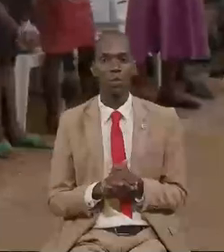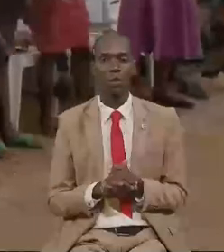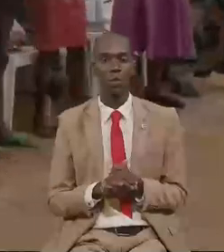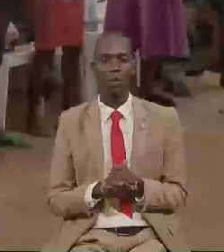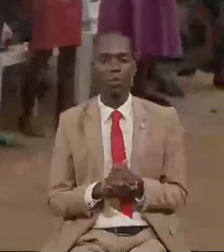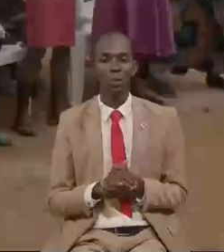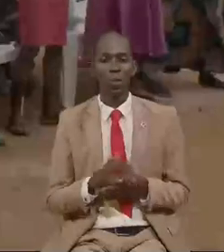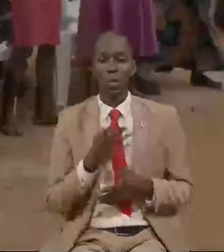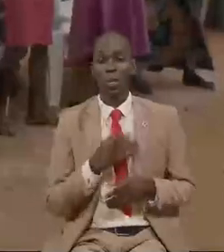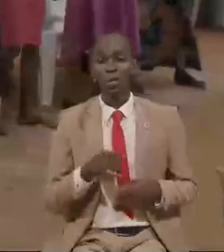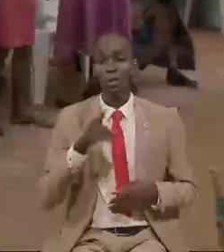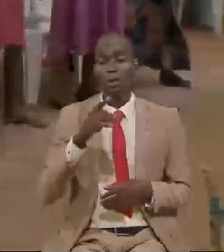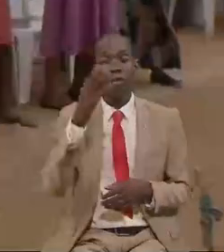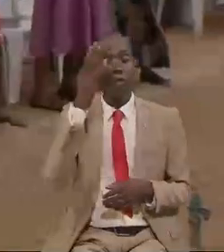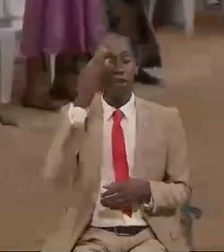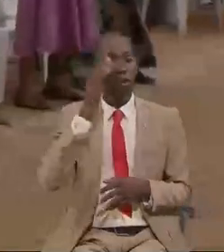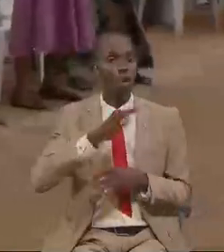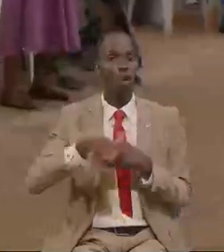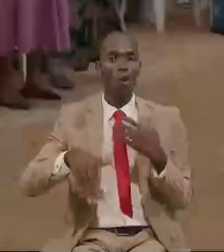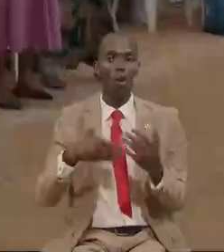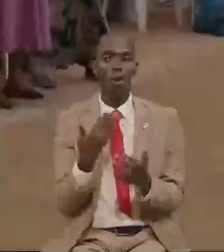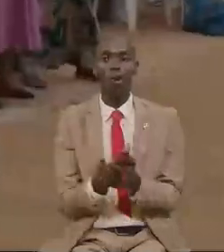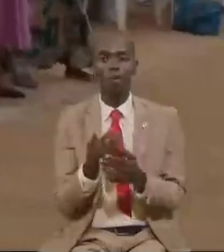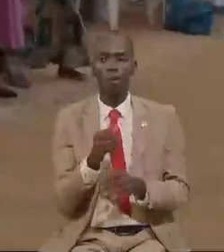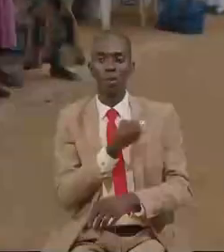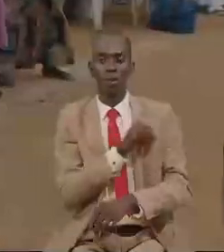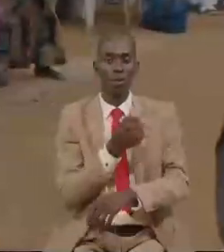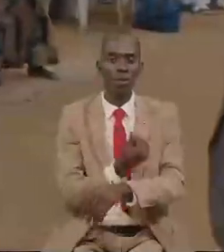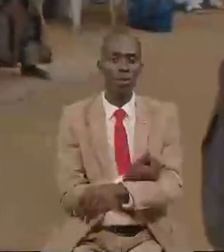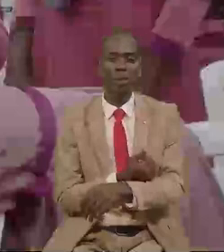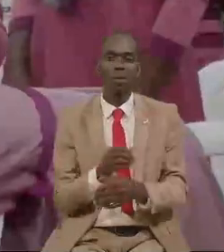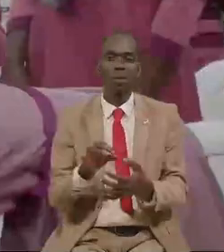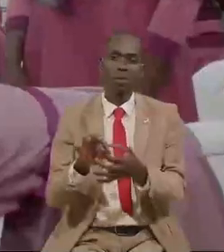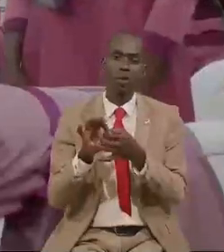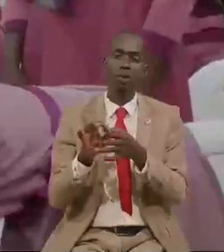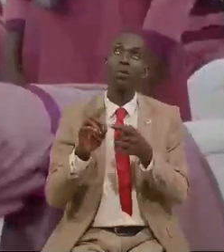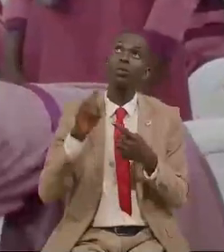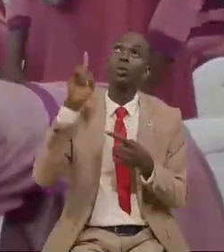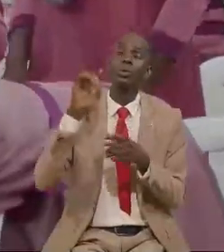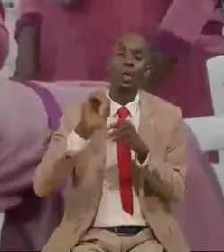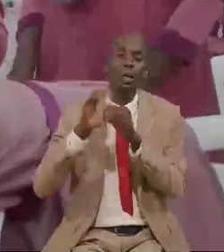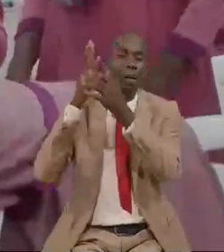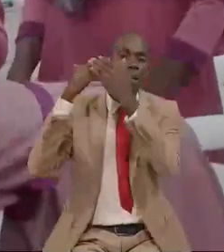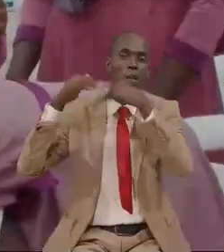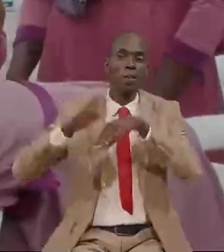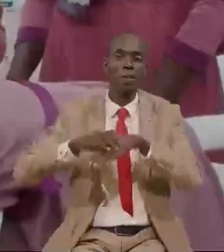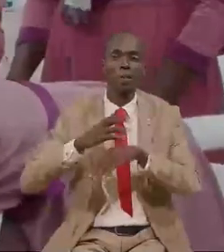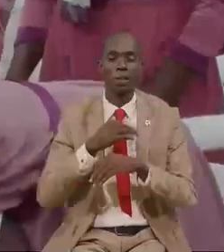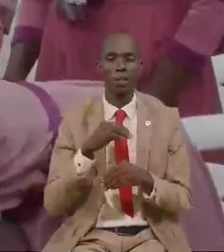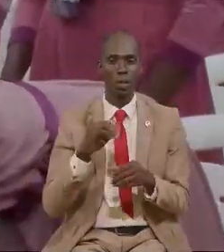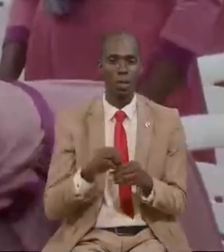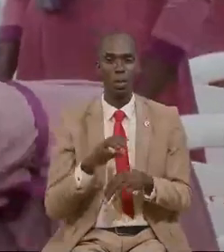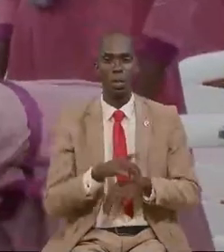Et tu sais, toute autorité lui appartient au ciel et sur la terre.